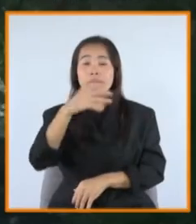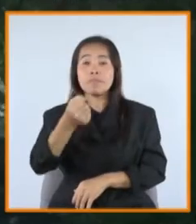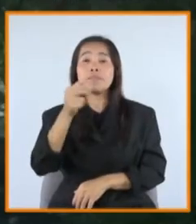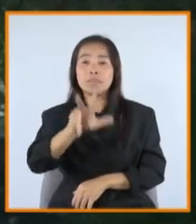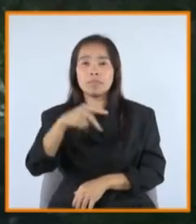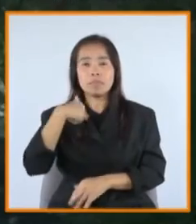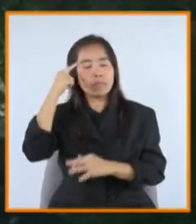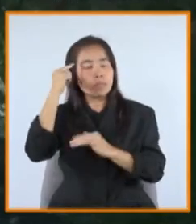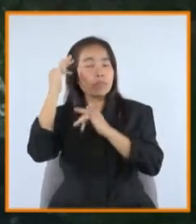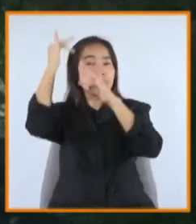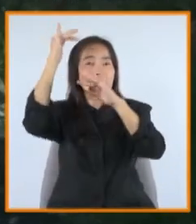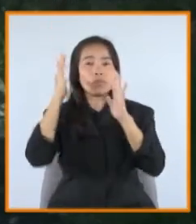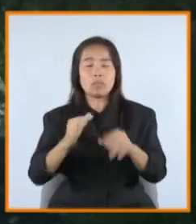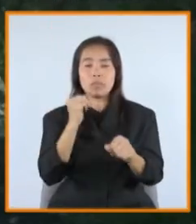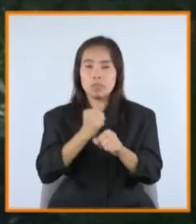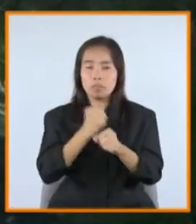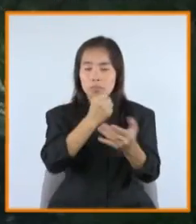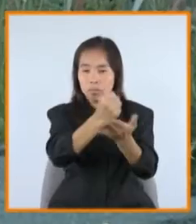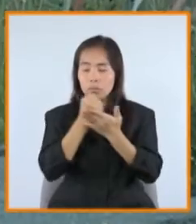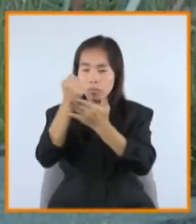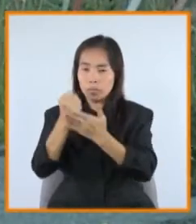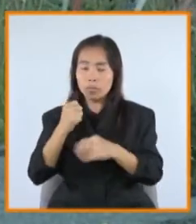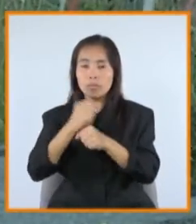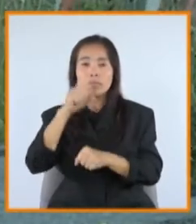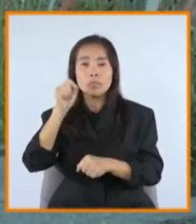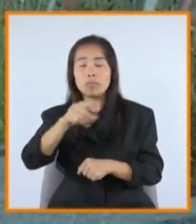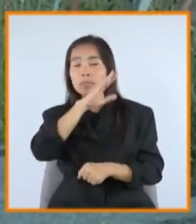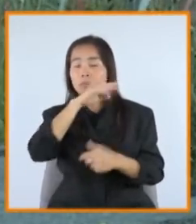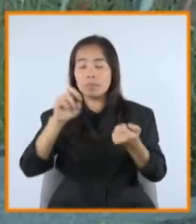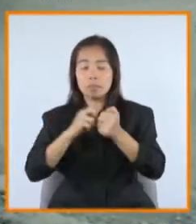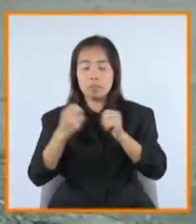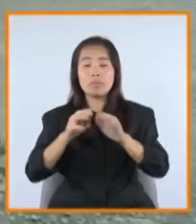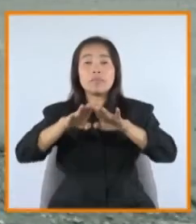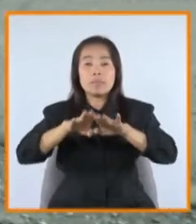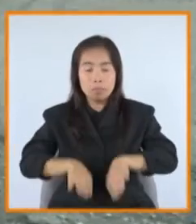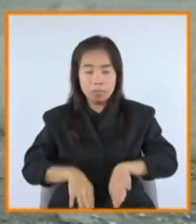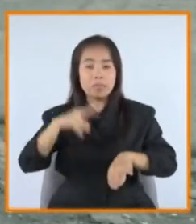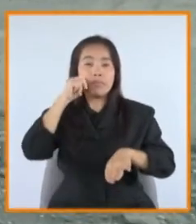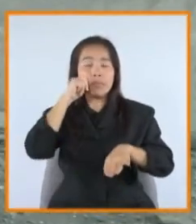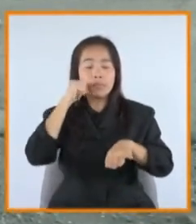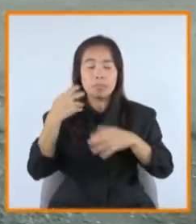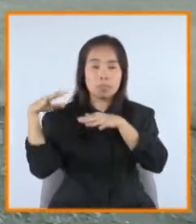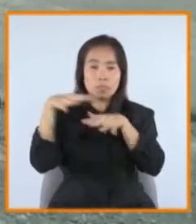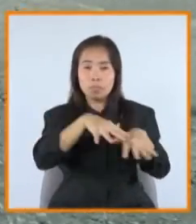านที่เกี่ยวข้องเร่งยื่นมือเข้ามาช่วยเหลือทั้งปัญหาถนนทรุดและน้ำที่กำลังเอ่อท่วมถนนตอน